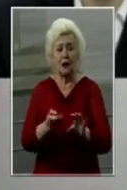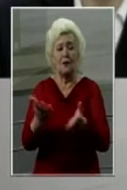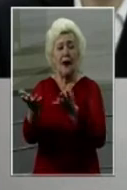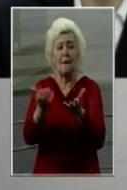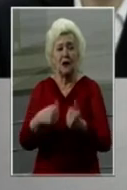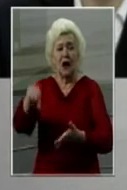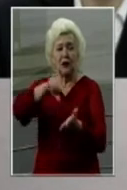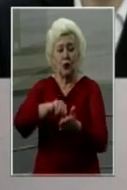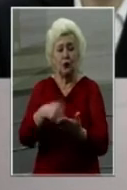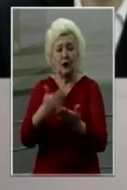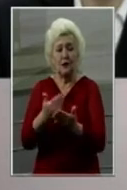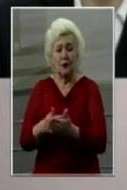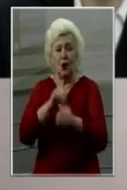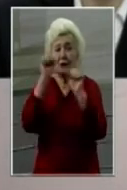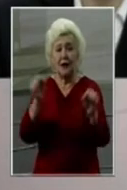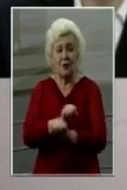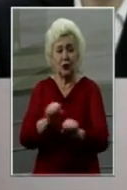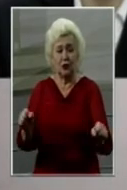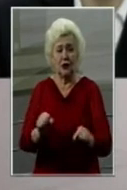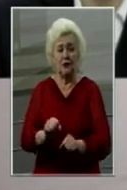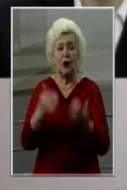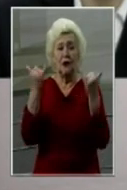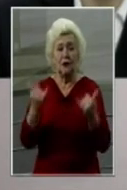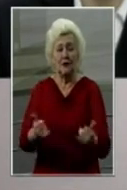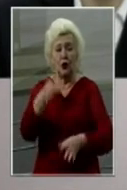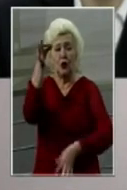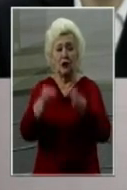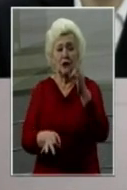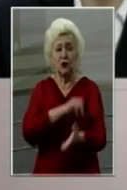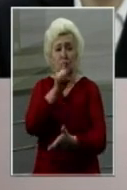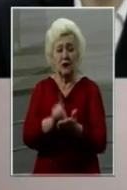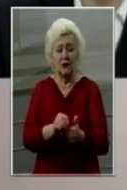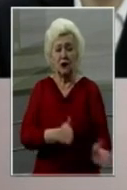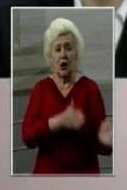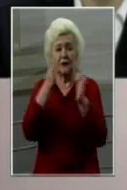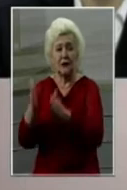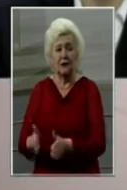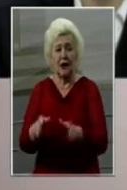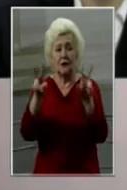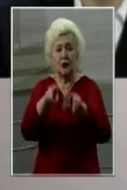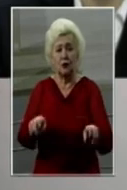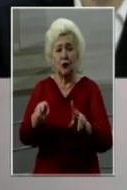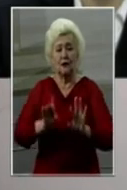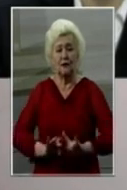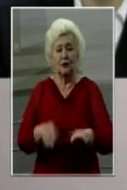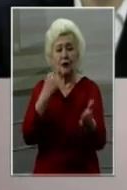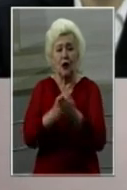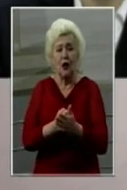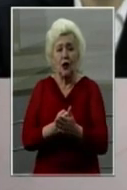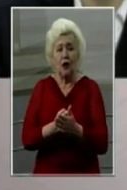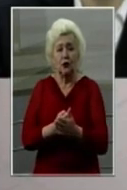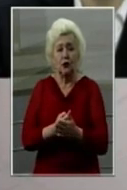участі підозрюваного є неможливим. Тому сьогодні суд зобов'язаний відкласти розгляд справи до його виходу